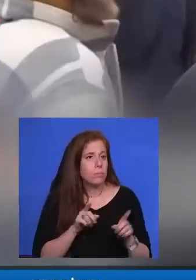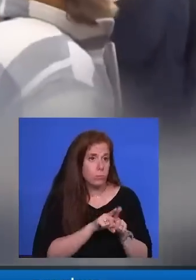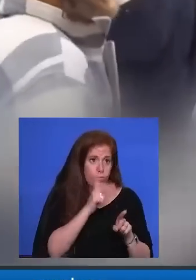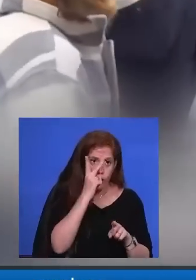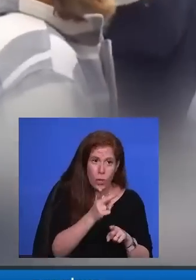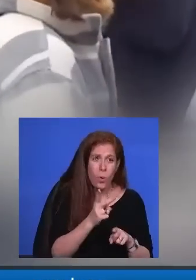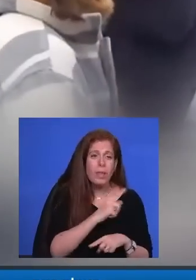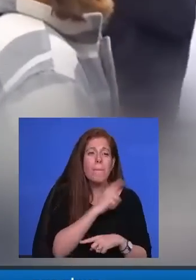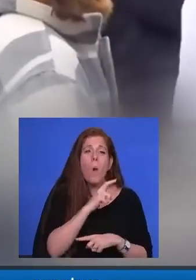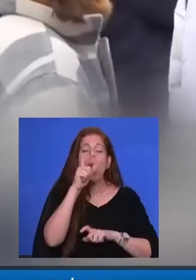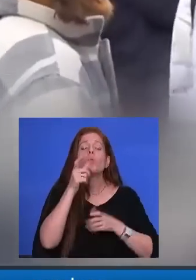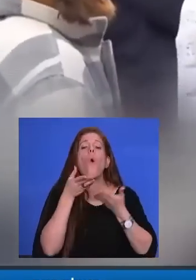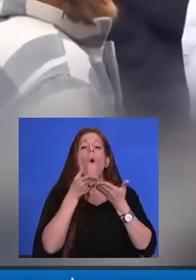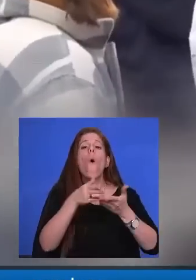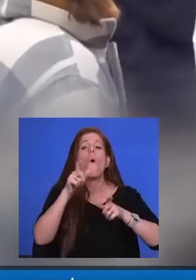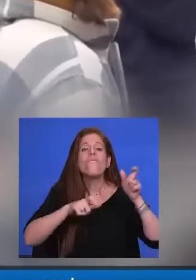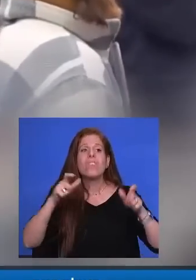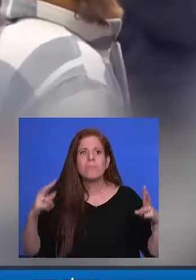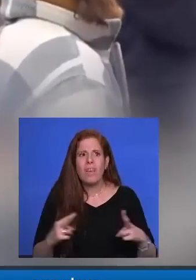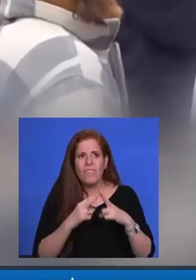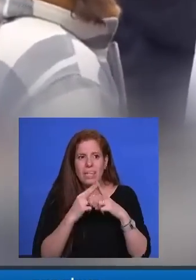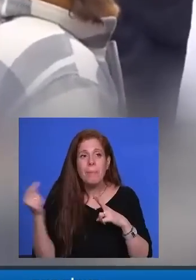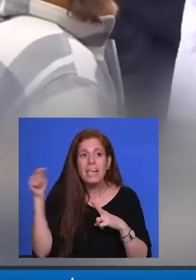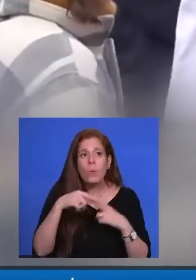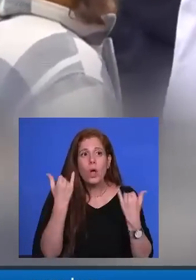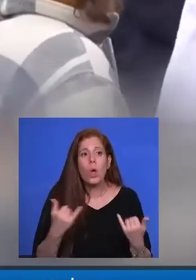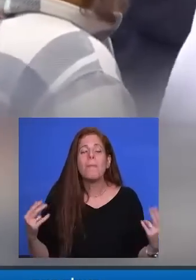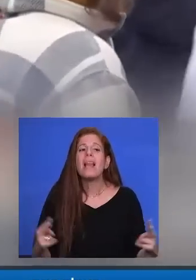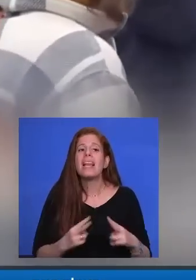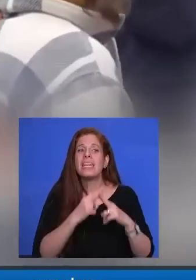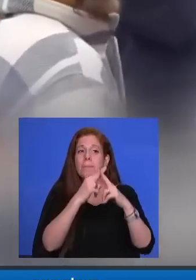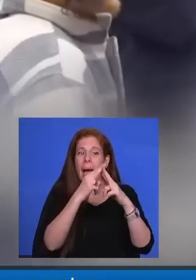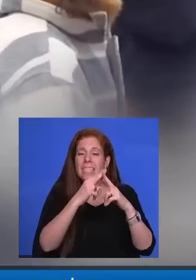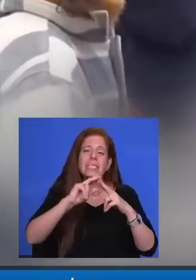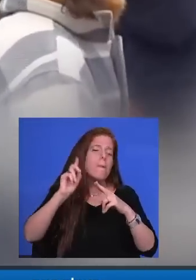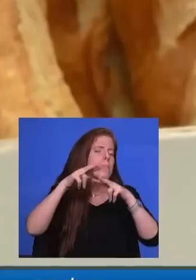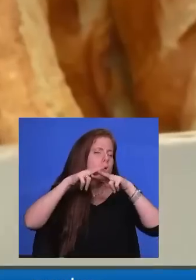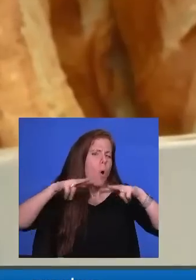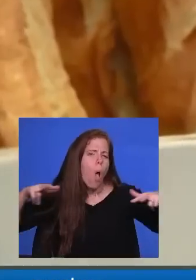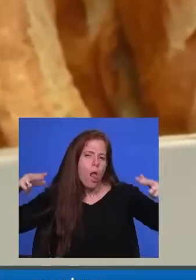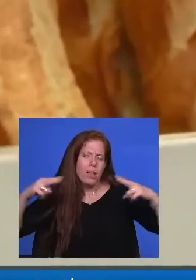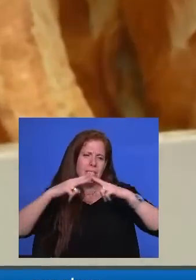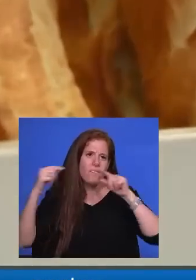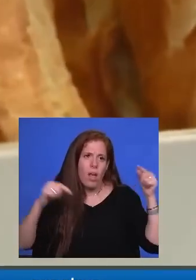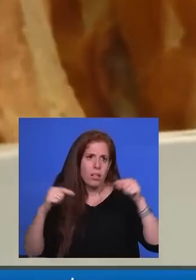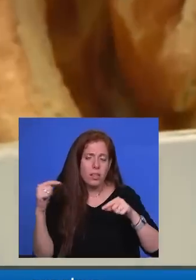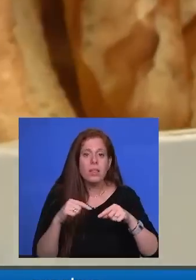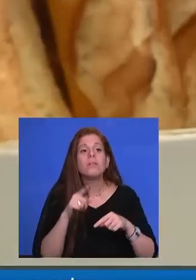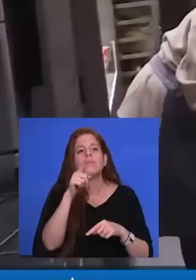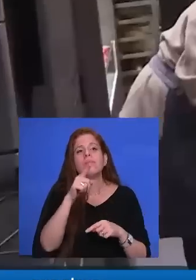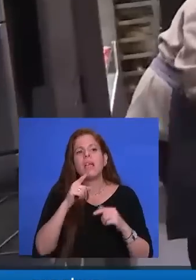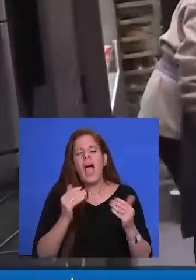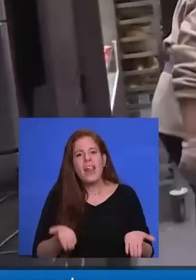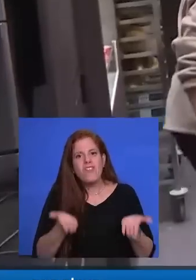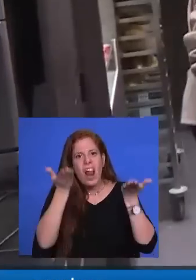Of French bakers, boulangers have descended on Paris today from all across the country. האינפלציה, עליית מחיר